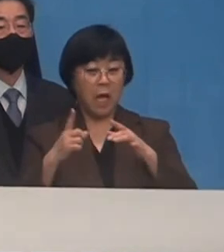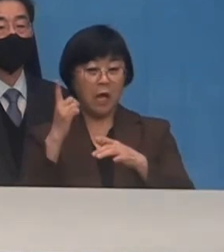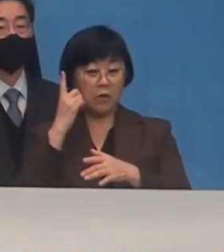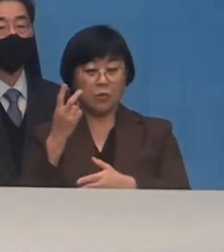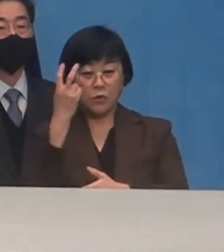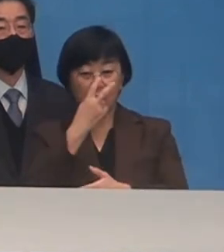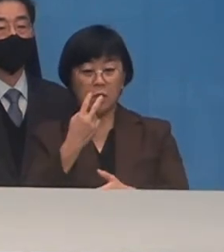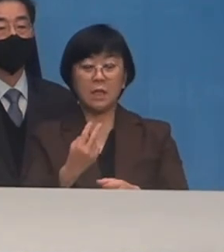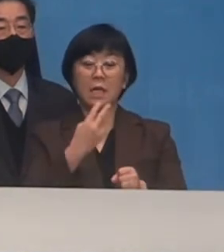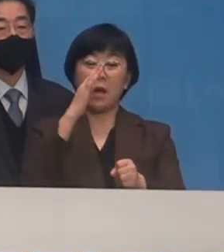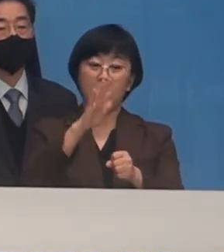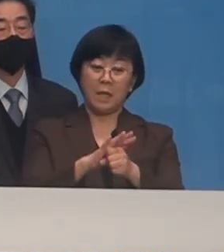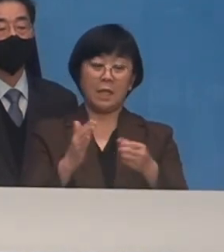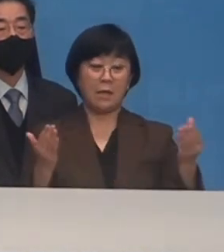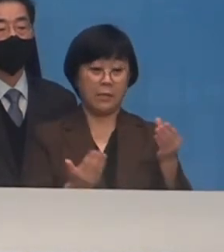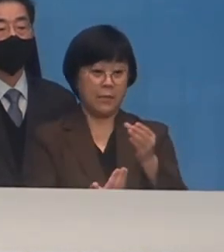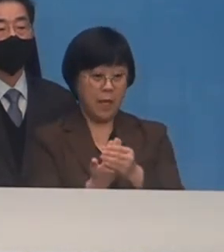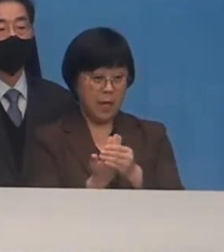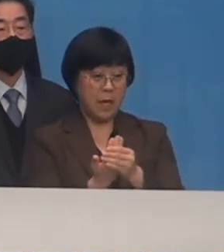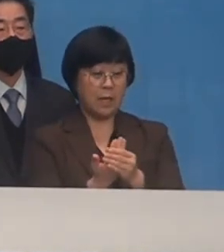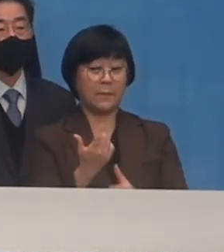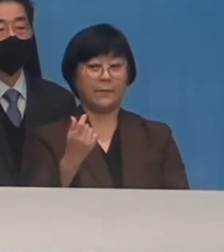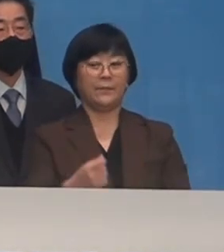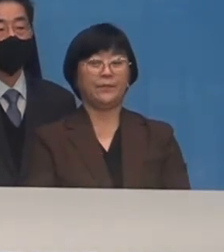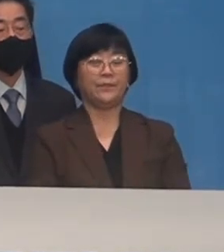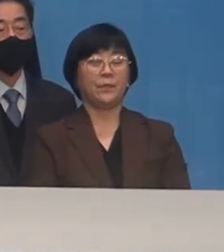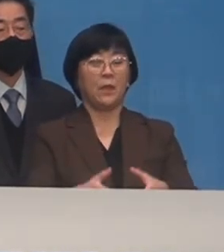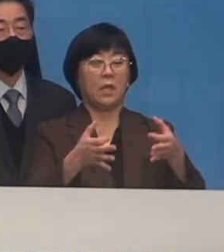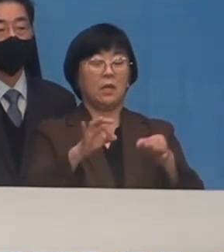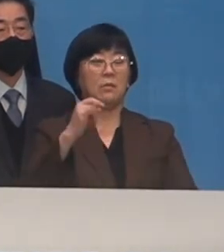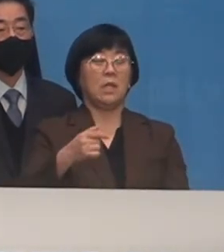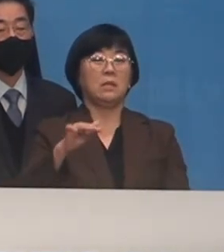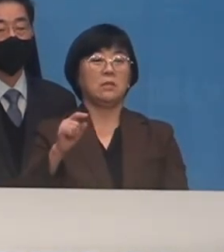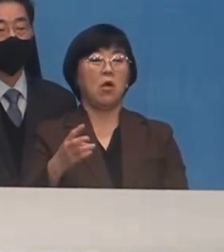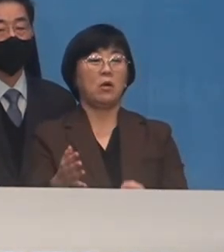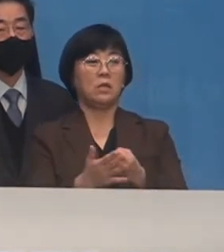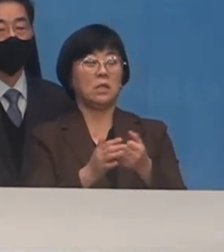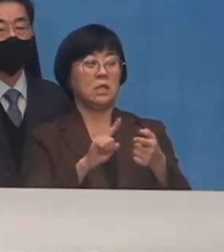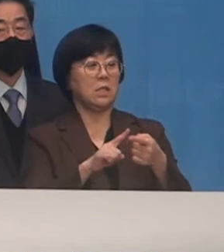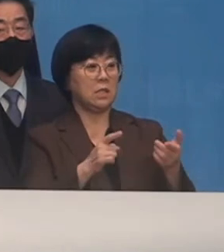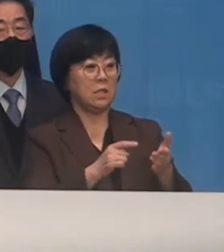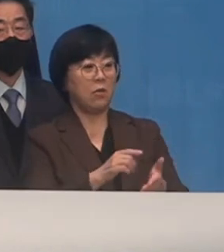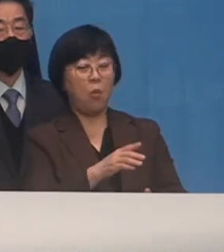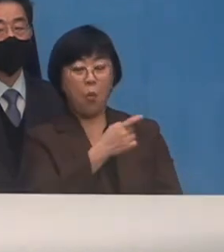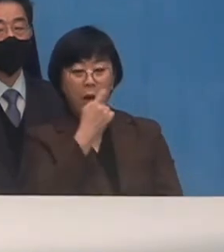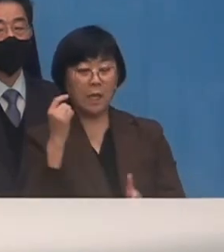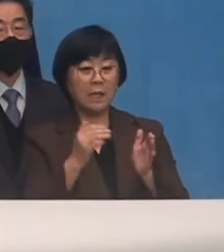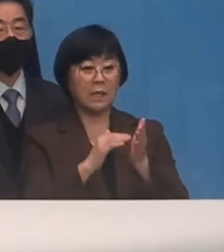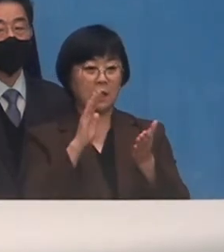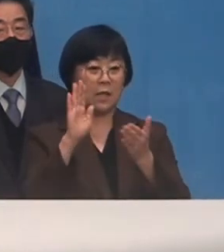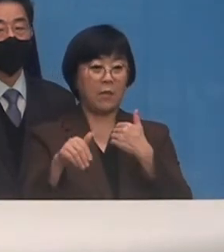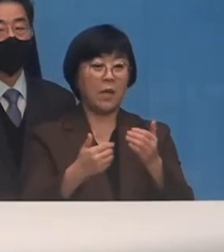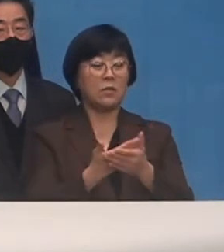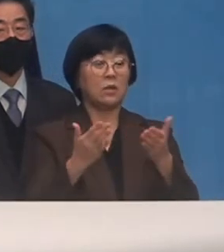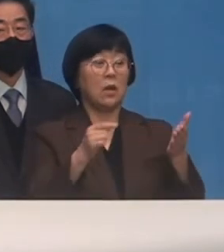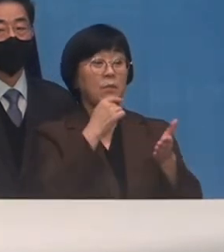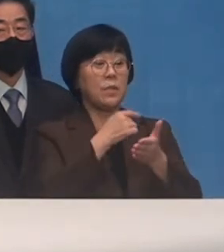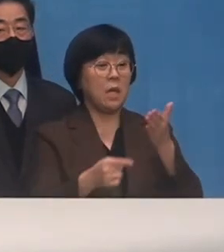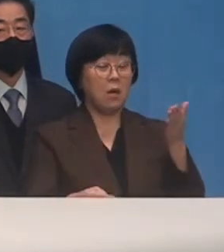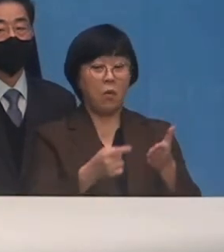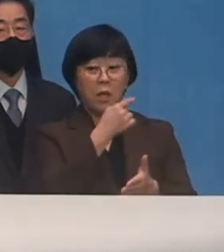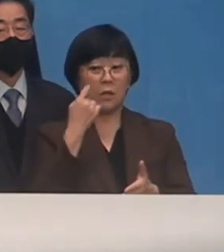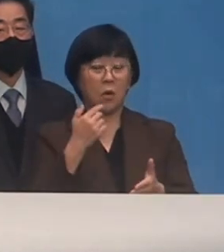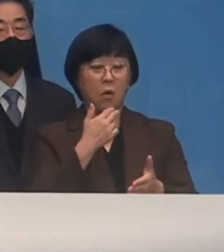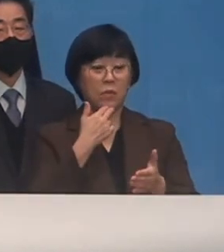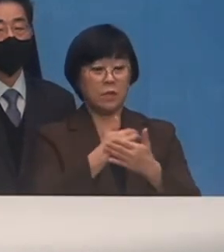당한 어처구니없는 사건. 김희철 KBS 사장은 이 사실을 확인하고도 직원들의 피해를 추가로 확인하지